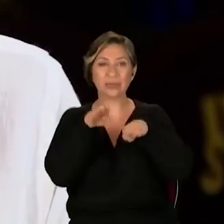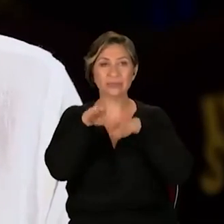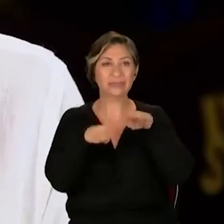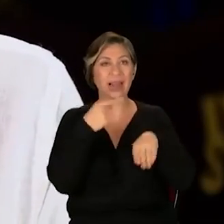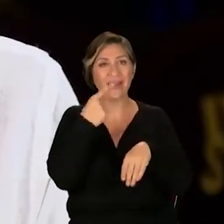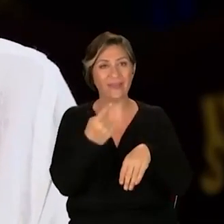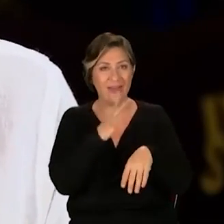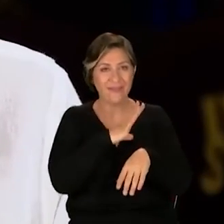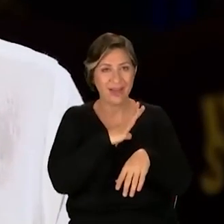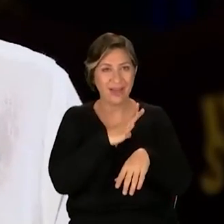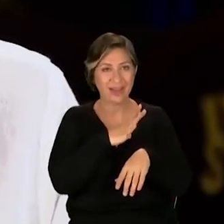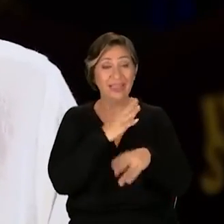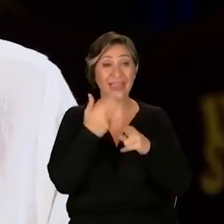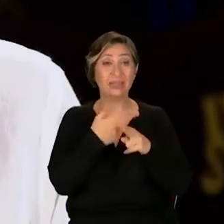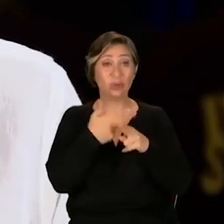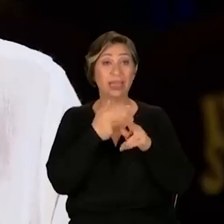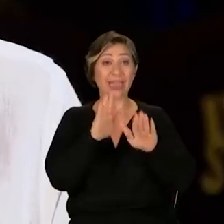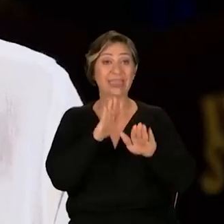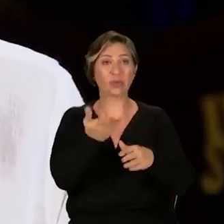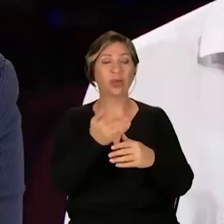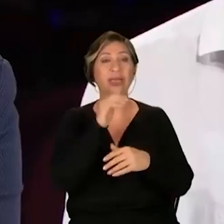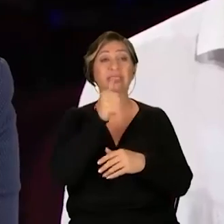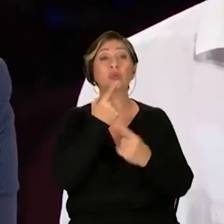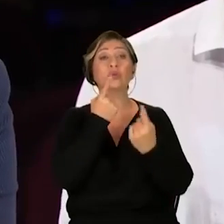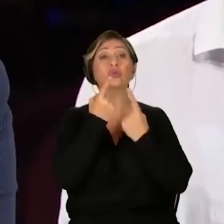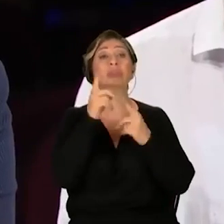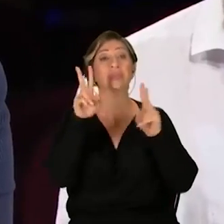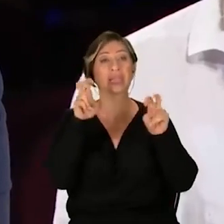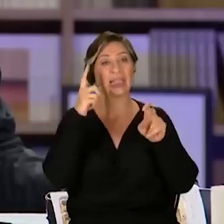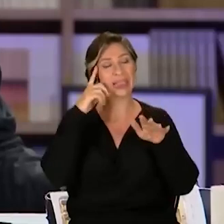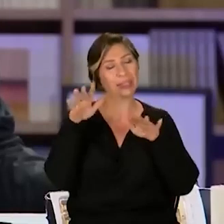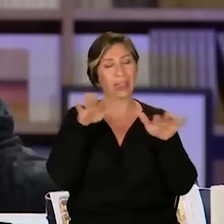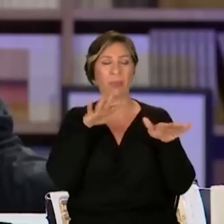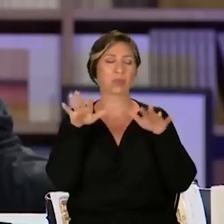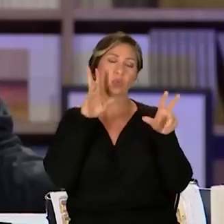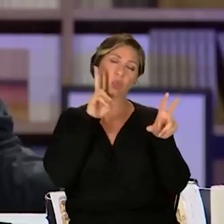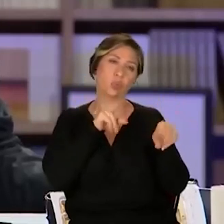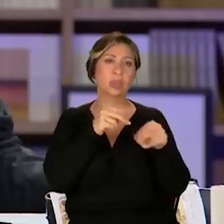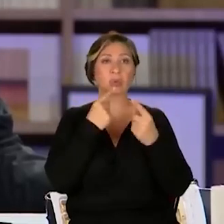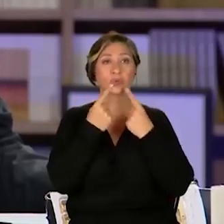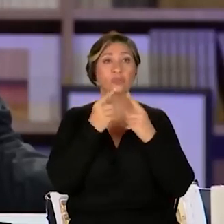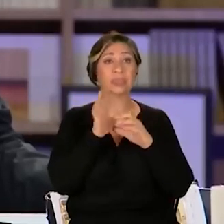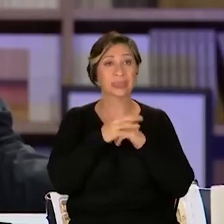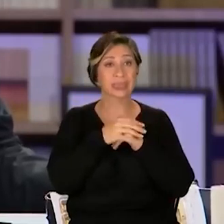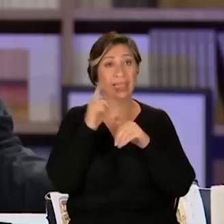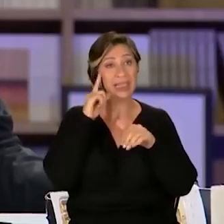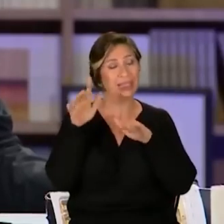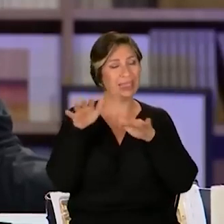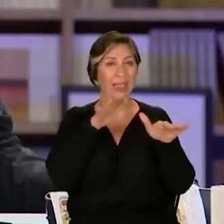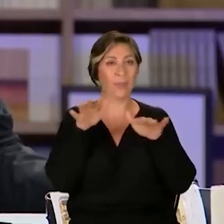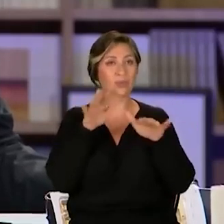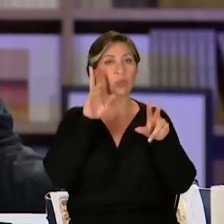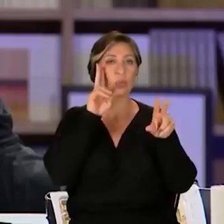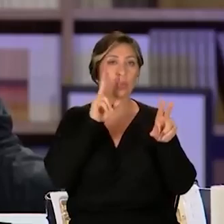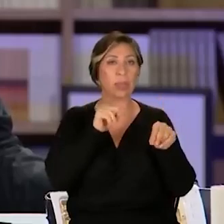gibi laflar var. Güzel. Tecrübe de onu destekliyor. Peki, hiç bahsetmediğimiz bir şey, depresyon uykularından söz etmedik. Evet. Depresyon